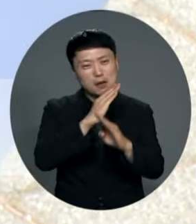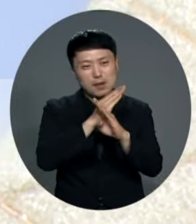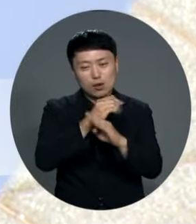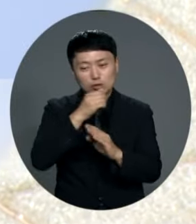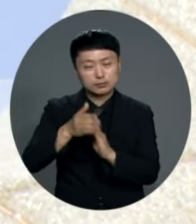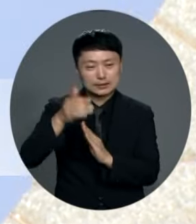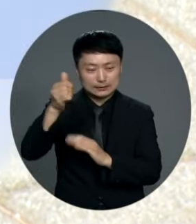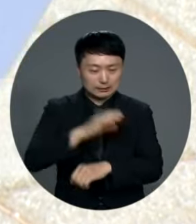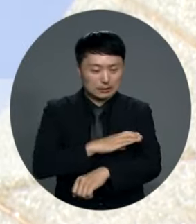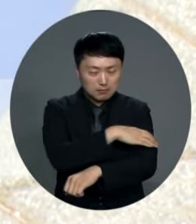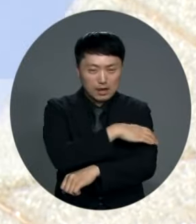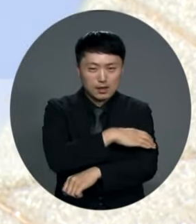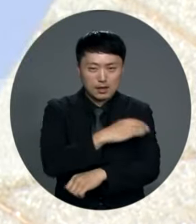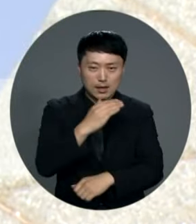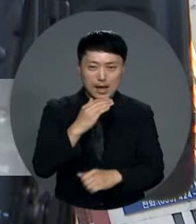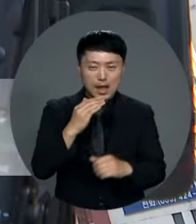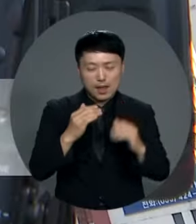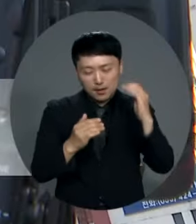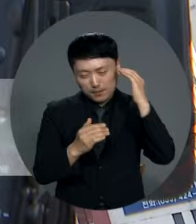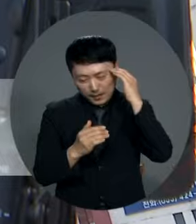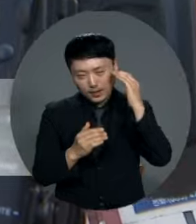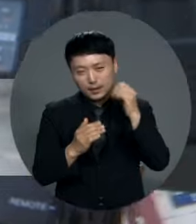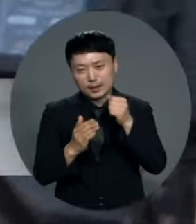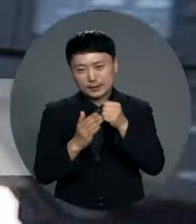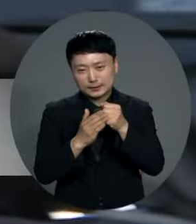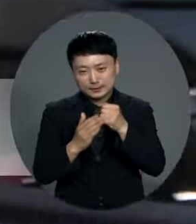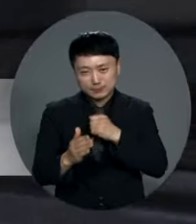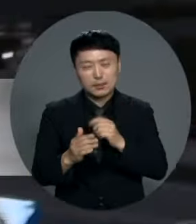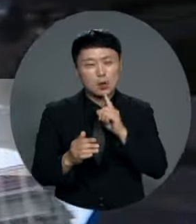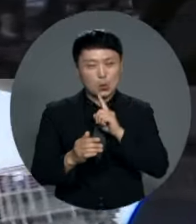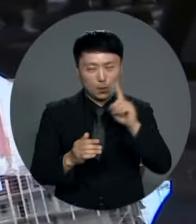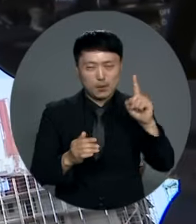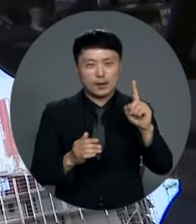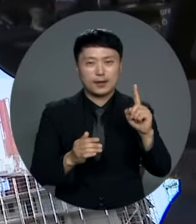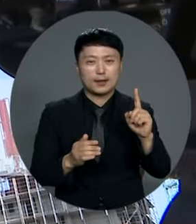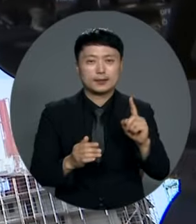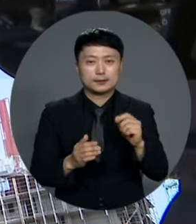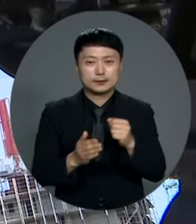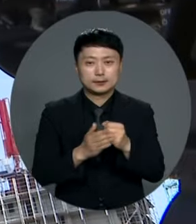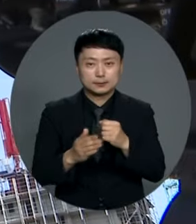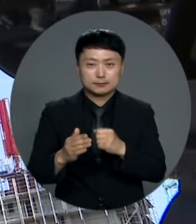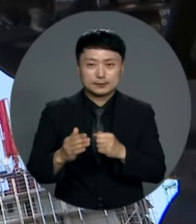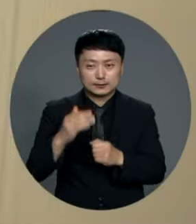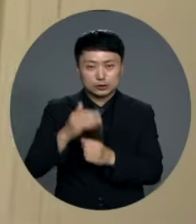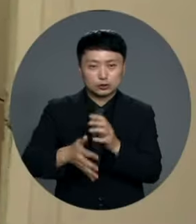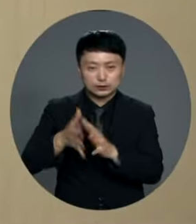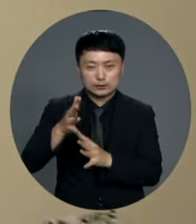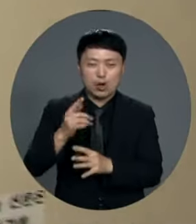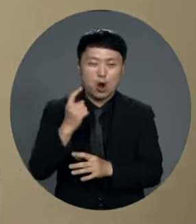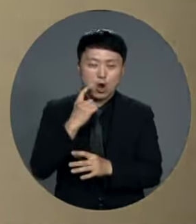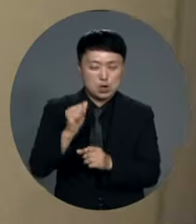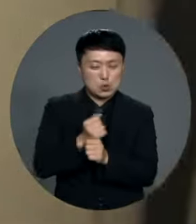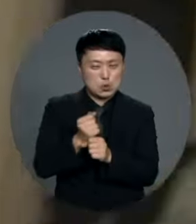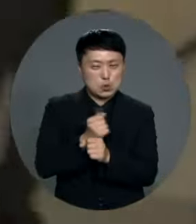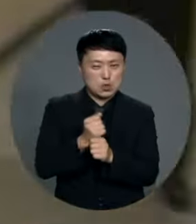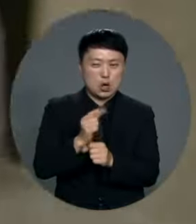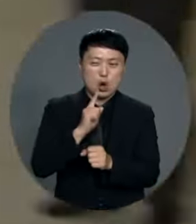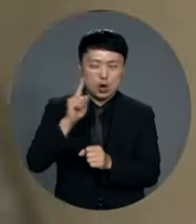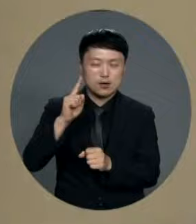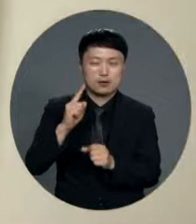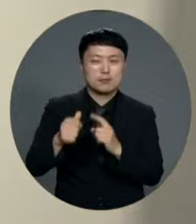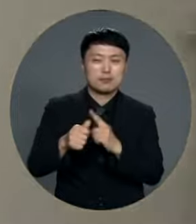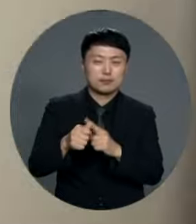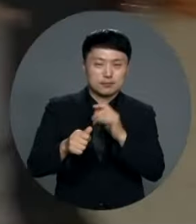시장을 직권남용 권리행사 방해 혐의로 고발했을 뿐이라면서 씨가 허위 사실을 조작해 고발했다고